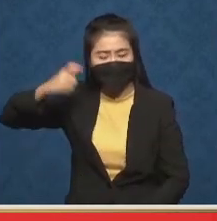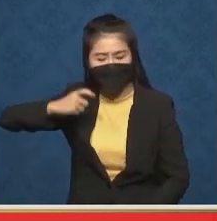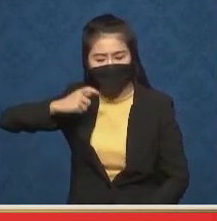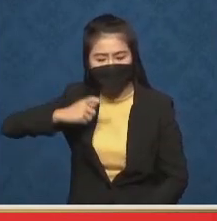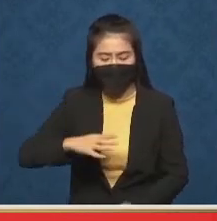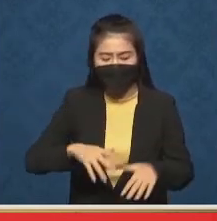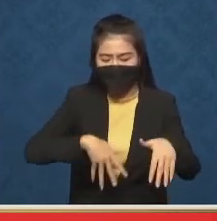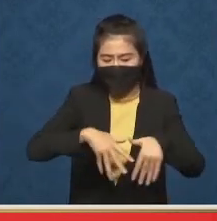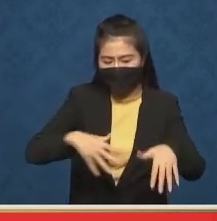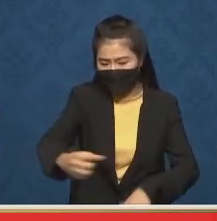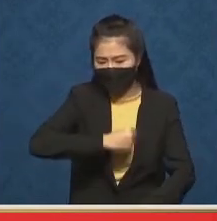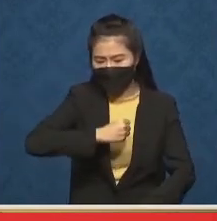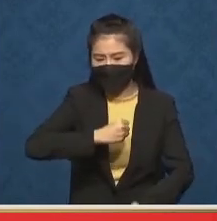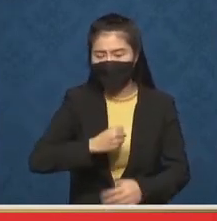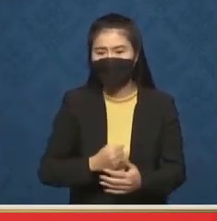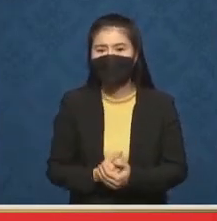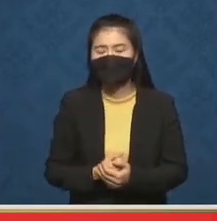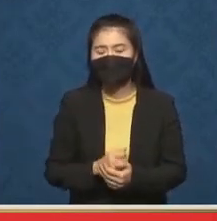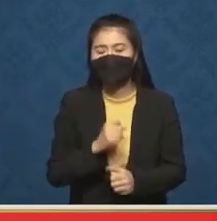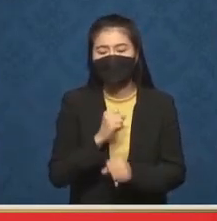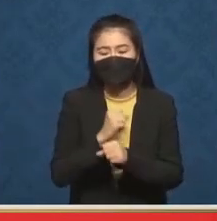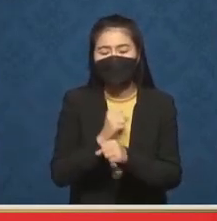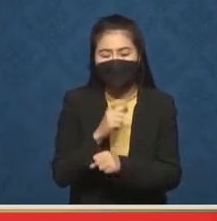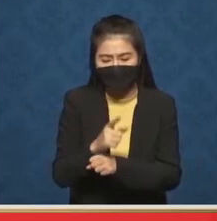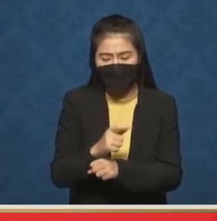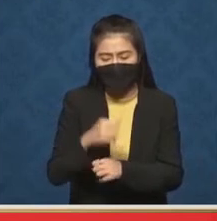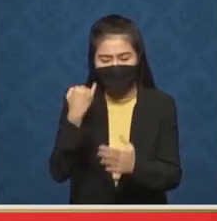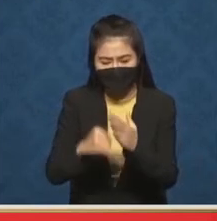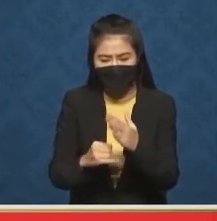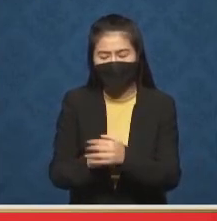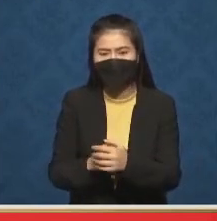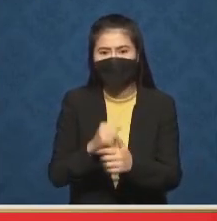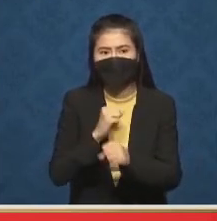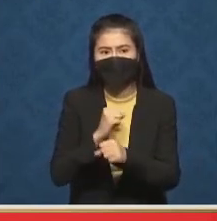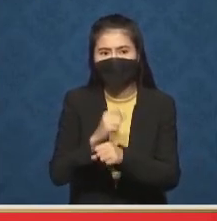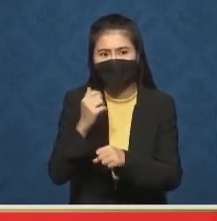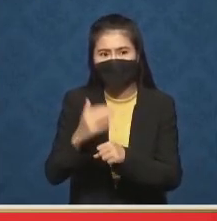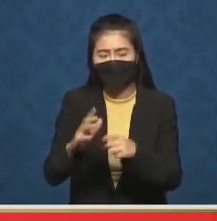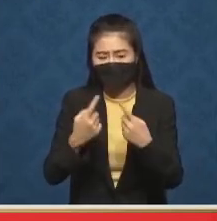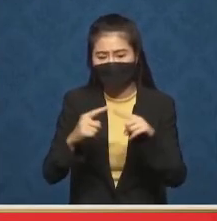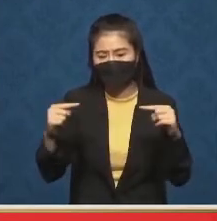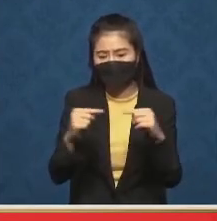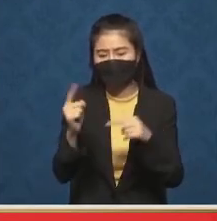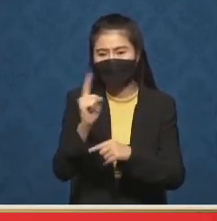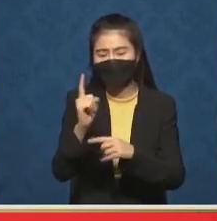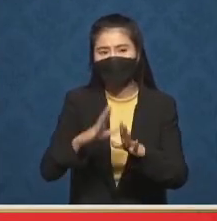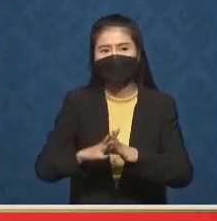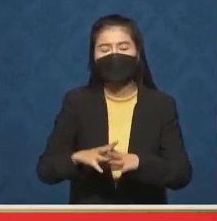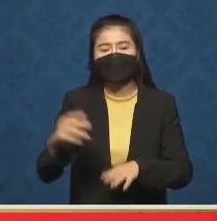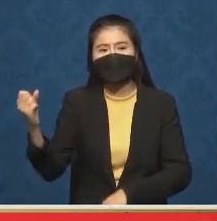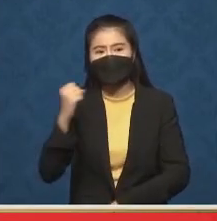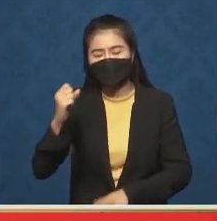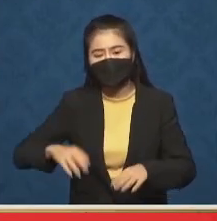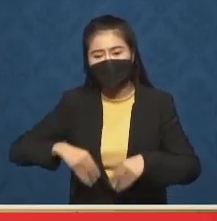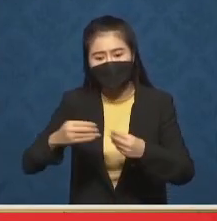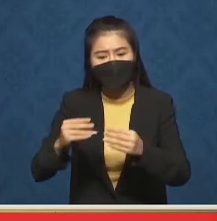ความเข้ใจทเป็จริของเรา เรารู้หไม่ได้ในโกเห็ความเป็จริงแต่เรารู้ว่า การคือนำนาดหรอ ก